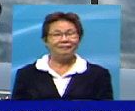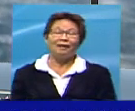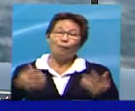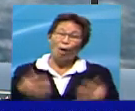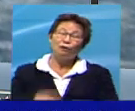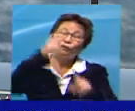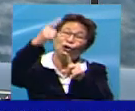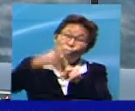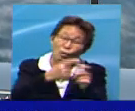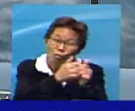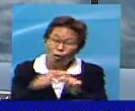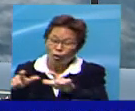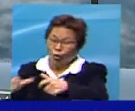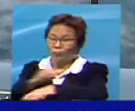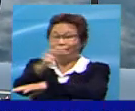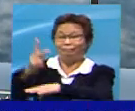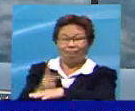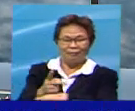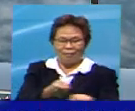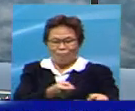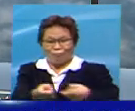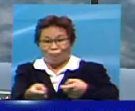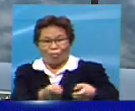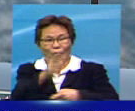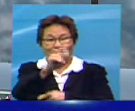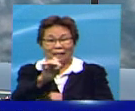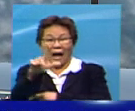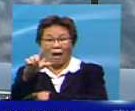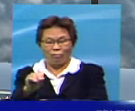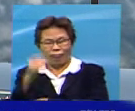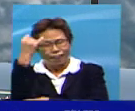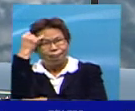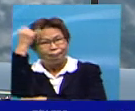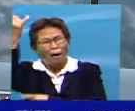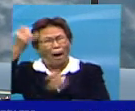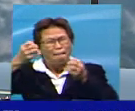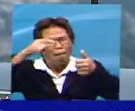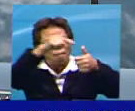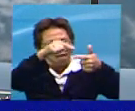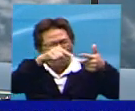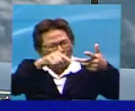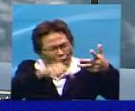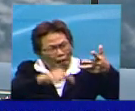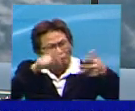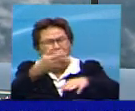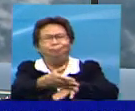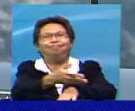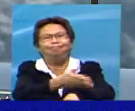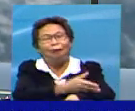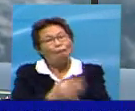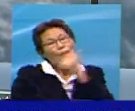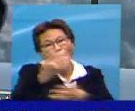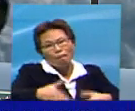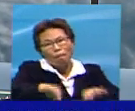Selepas sebulan bersama skuad kebangsaan, pengendali Nelo Wingada berpandangan banyak perkara yang perlu diperbaiki. Paling